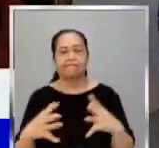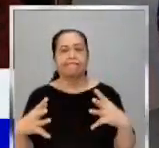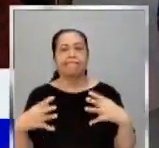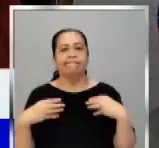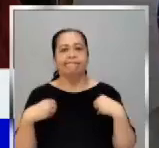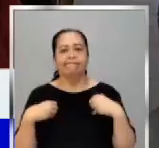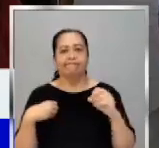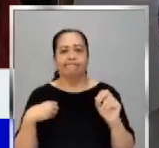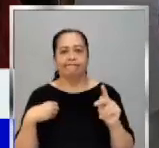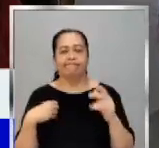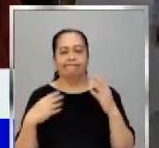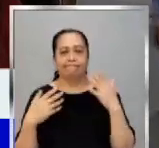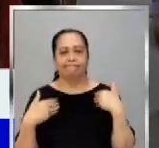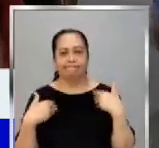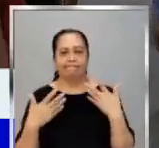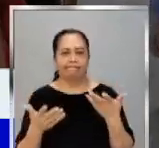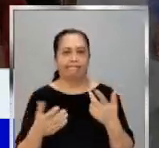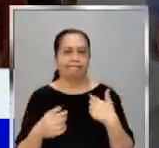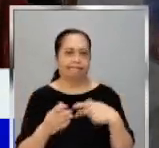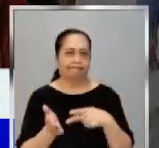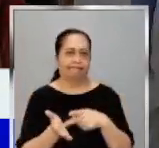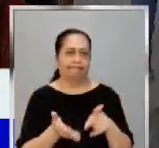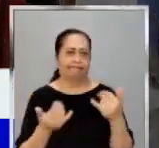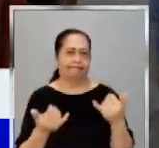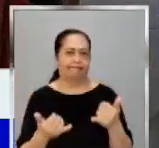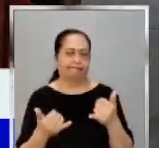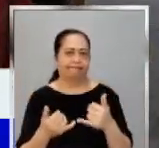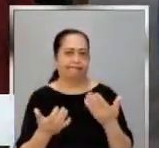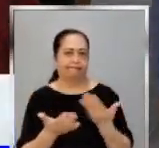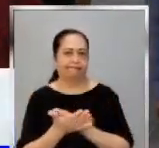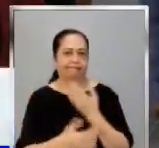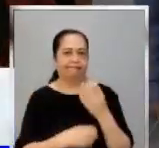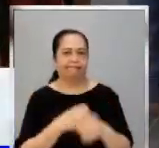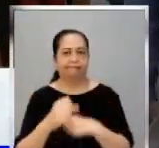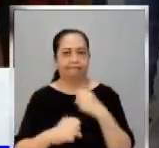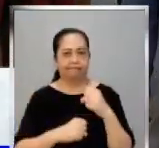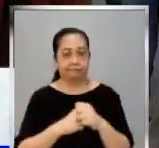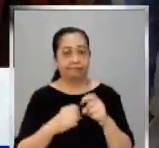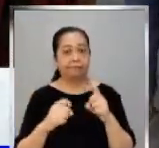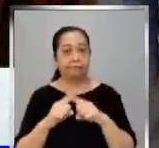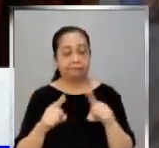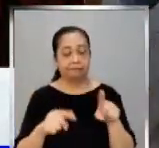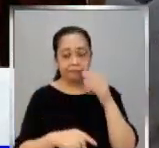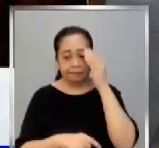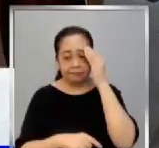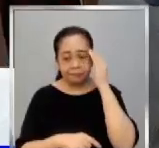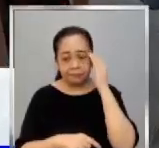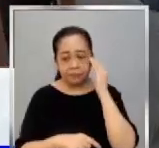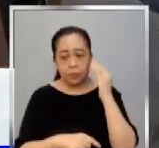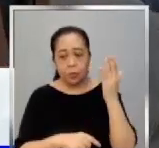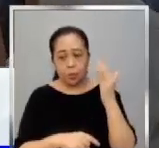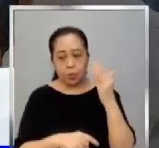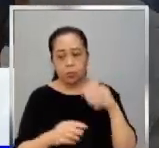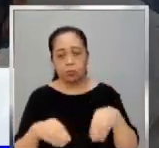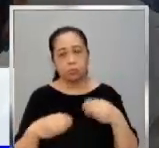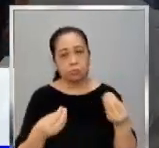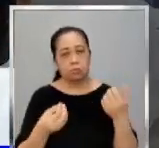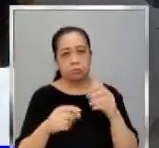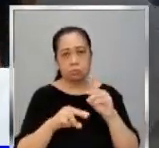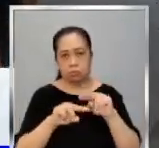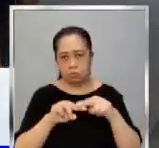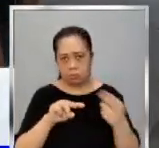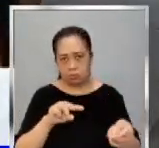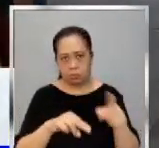ng EDSA Bus Terminal na may bayad na ito sa pagpasok ng bagong taon. Pero ang kanilang hiling, sana'y mabigyan pa rin ng discount itong mga